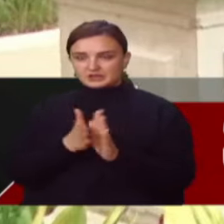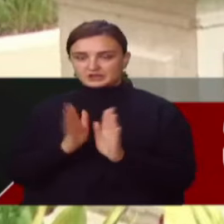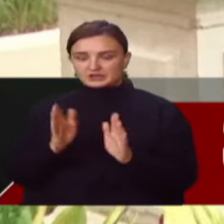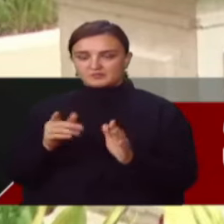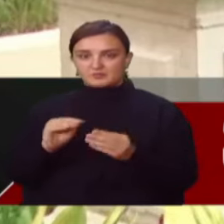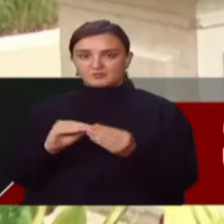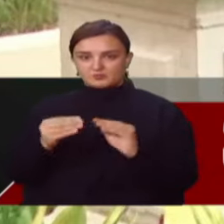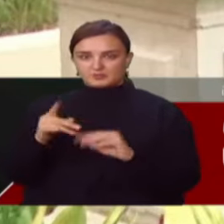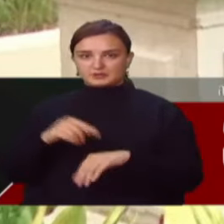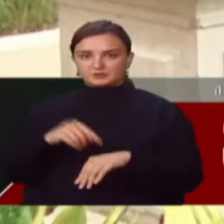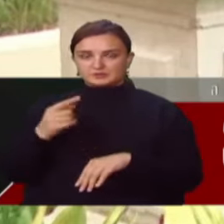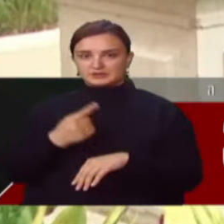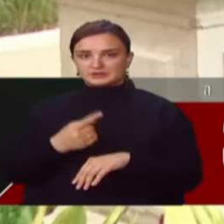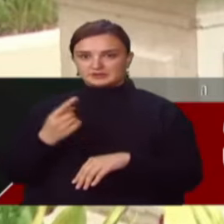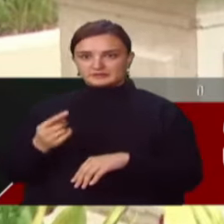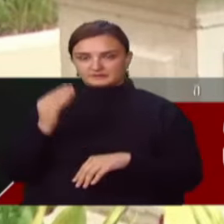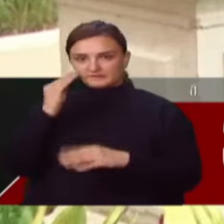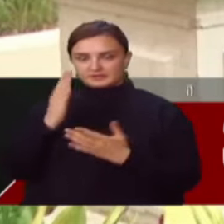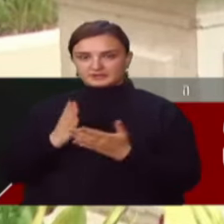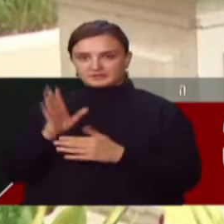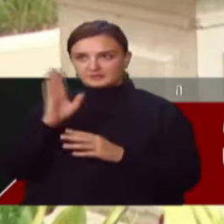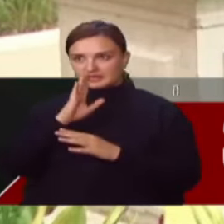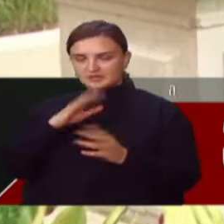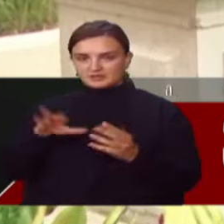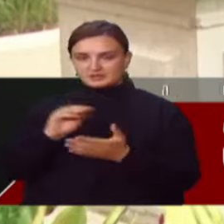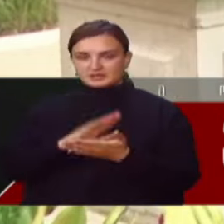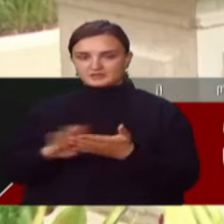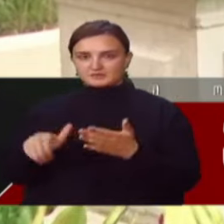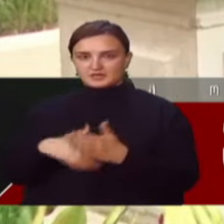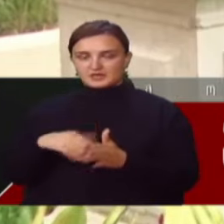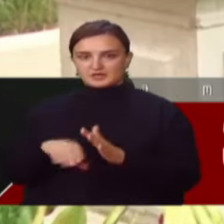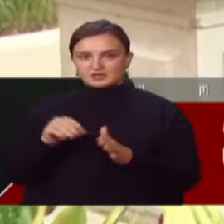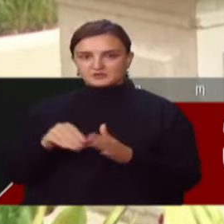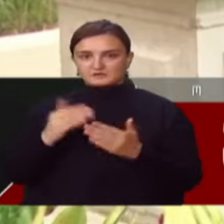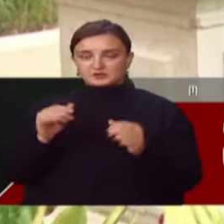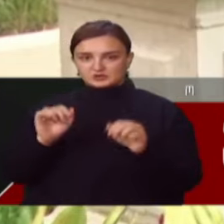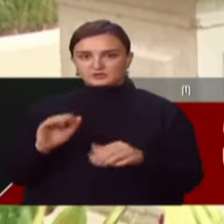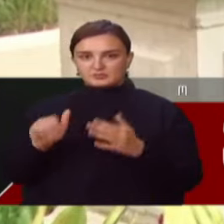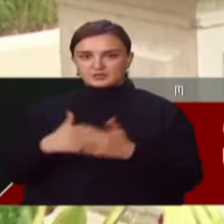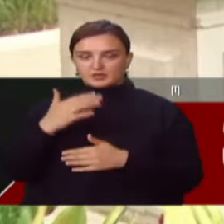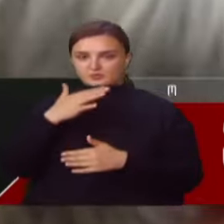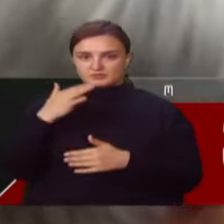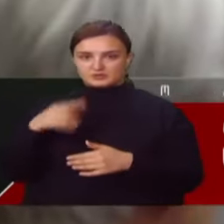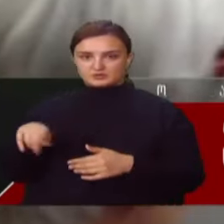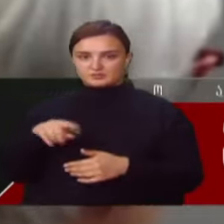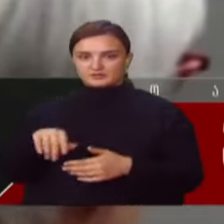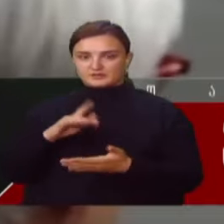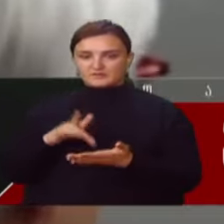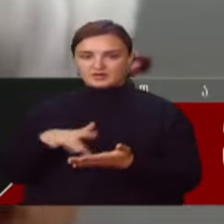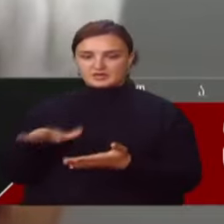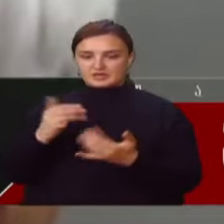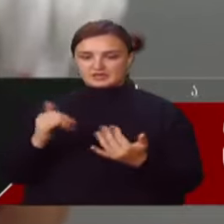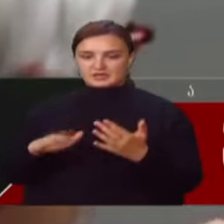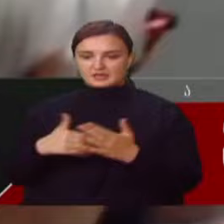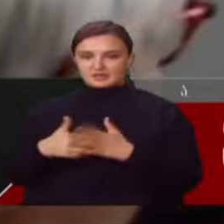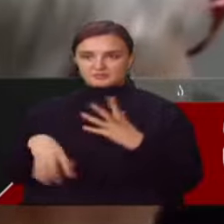შეიძლება იგრძნოს, რომ ერთადერთი ვარიანტი იქნებოდა ჰაერის გაწმენდა ახალი არჩევნებისთვის და შესაძლოა ახალი უმრავლესობისთვის. ქვეყანაში დღემდე